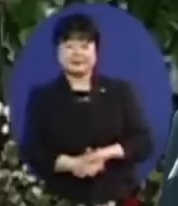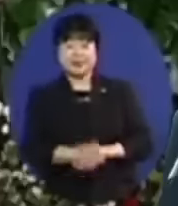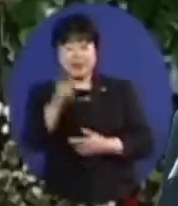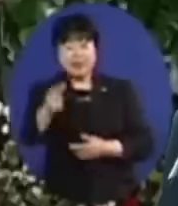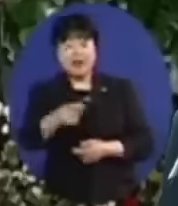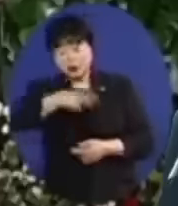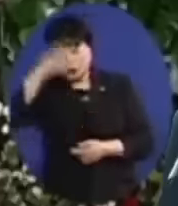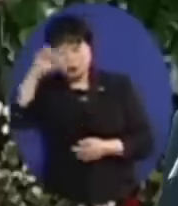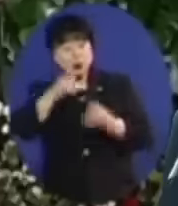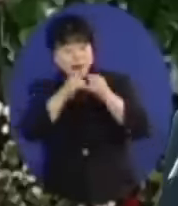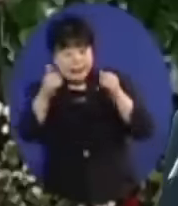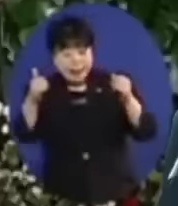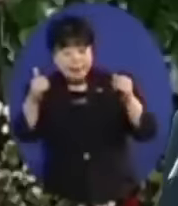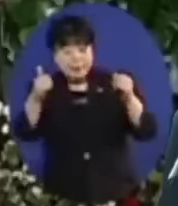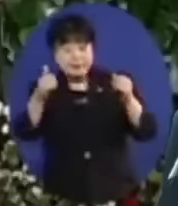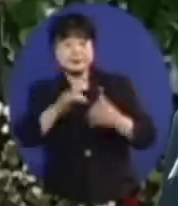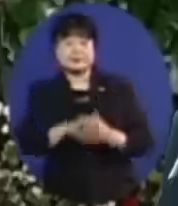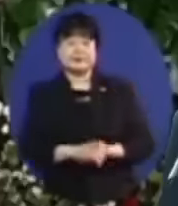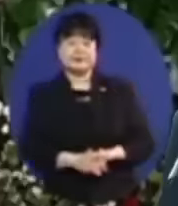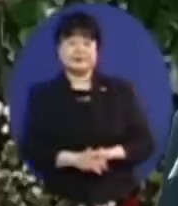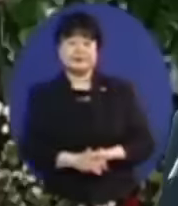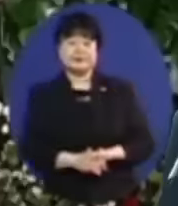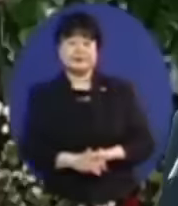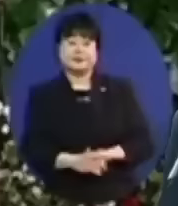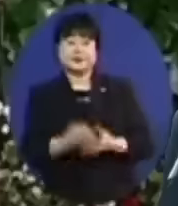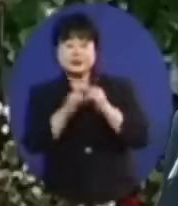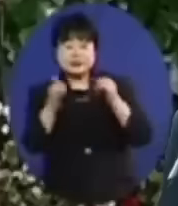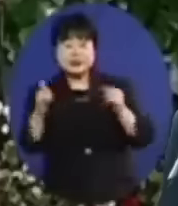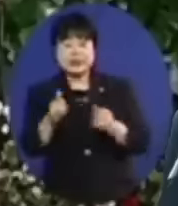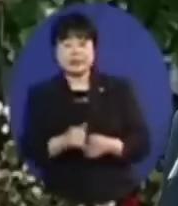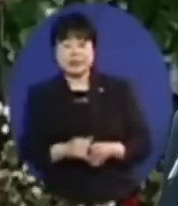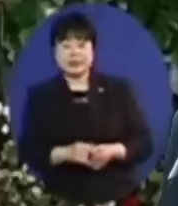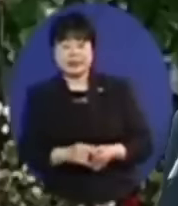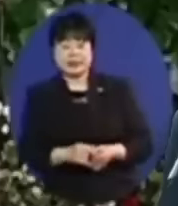강하고 똑똑한 사람이면 인간의 무능을